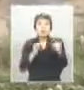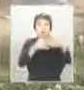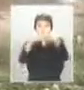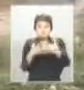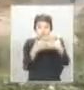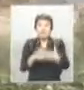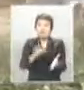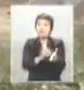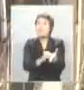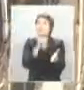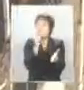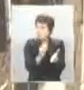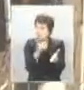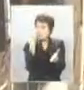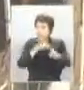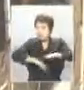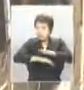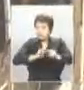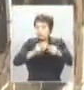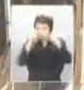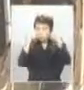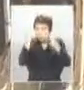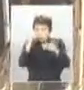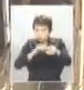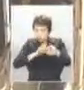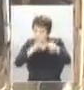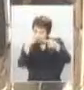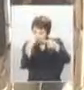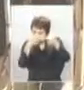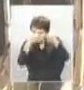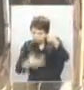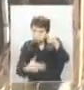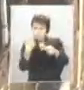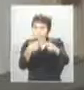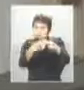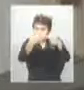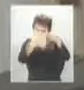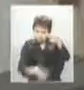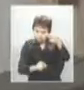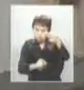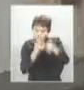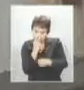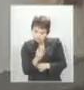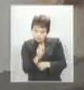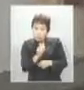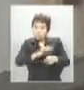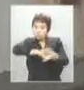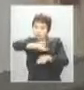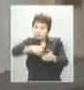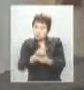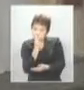ูลเกี่ยวกับเคอข่ายก่อการรายมากขึ้นซึสาหรฐจะเพิ่มรายชอผู้กอการร้ายทต้องจบตาดูจากข้มลทได้มา